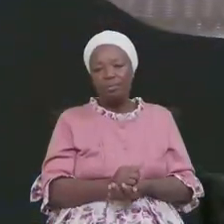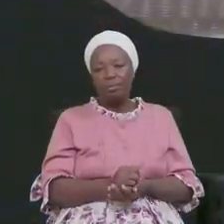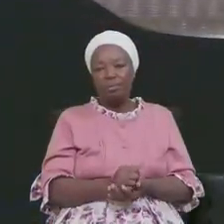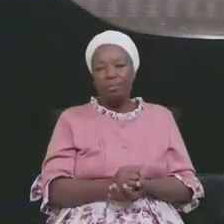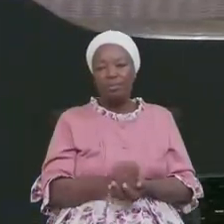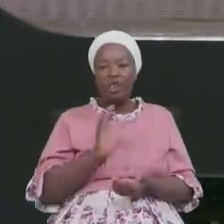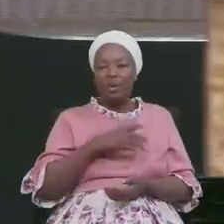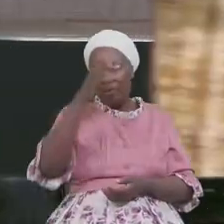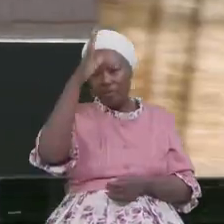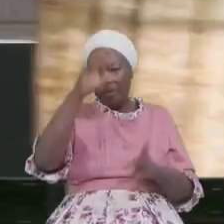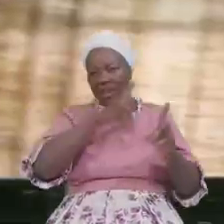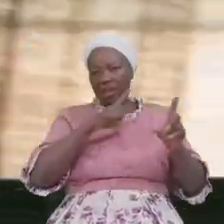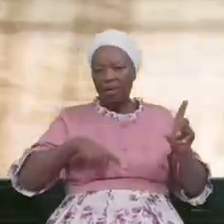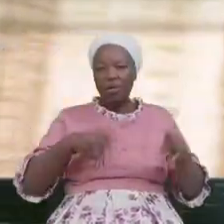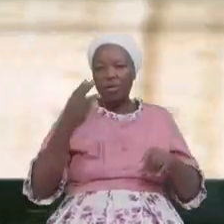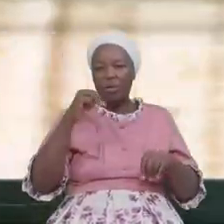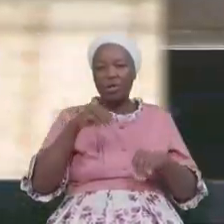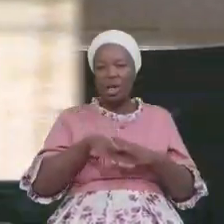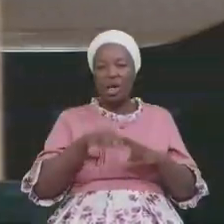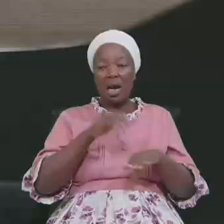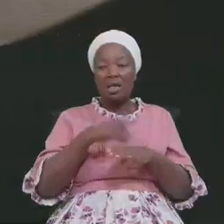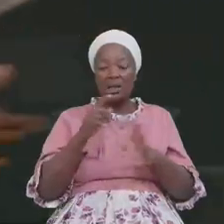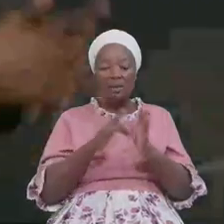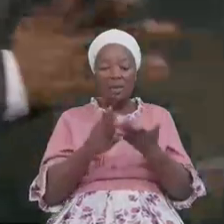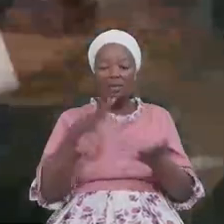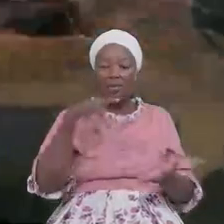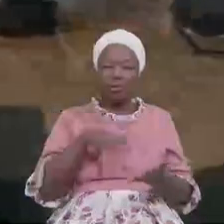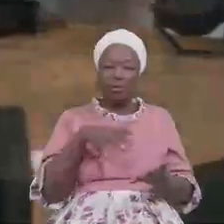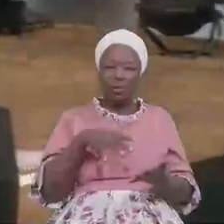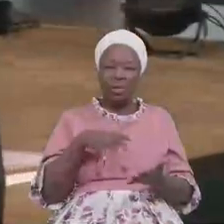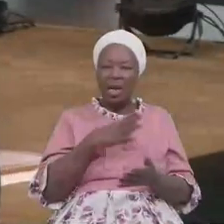Nous étions à l'étude biblique. Et la chorale